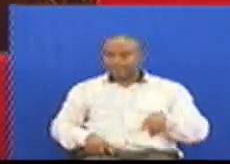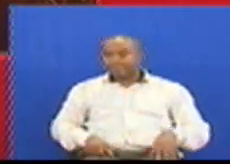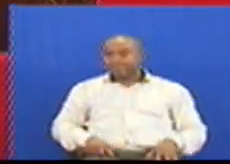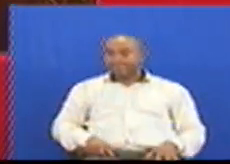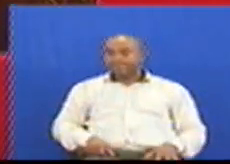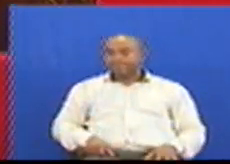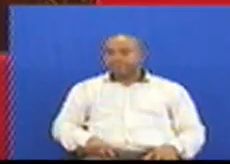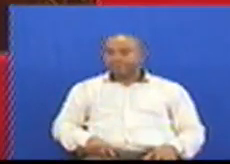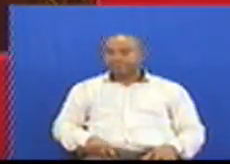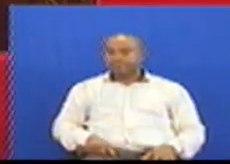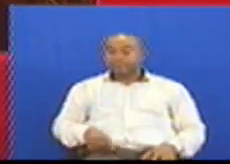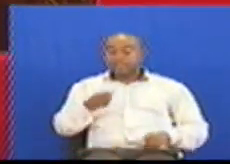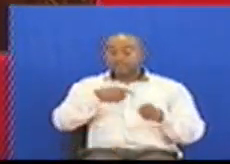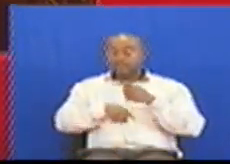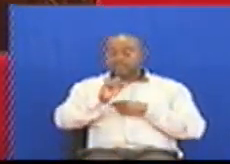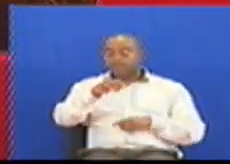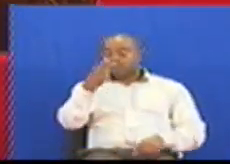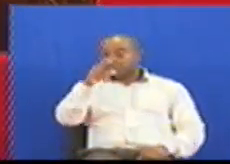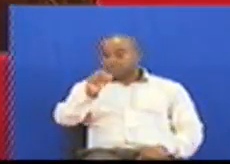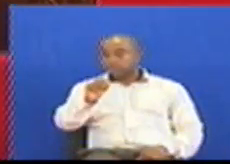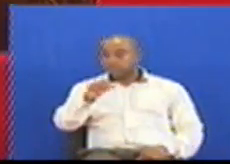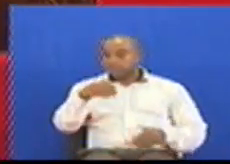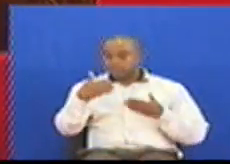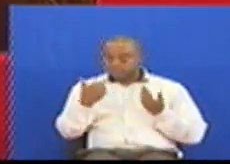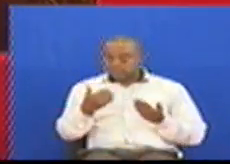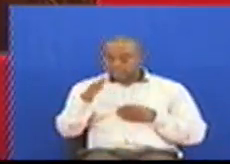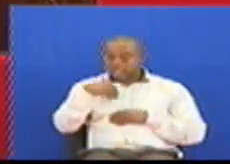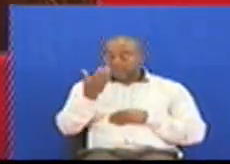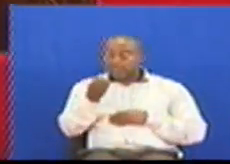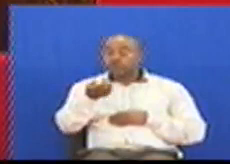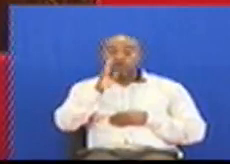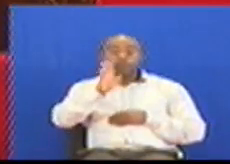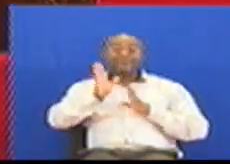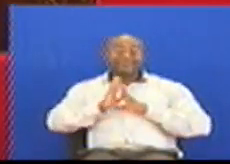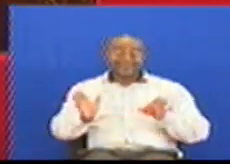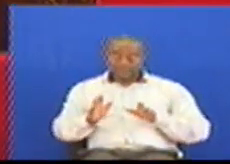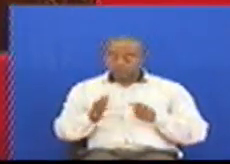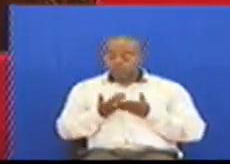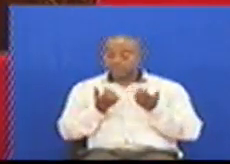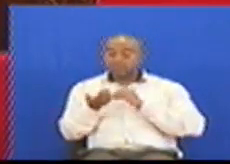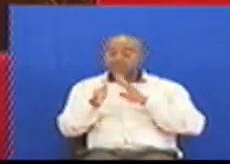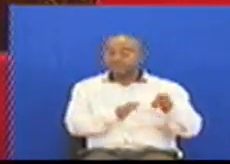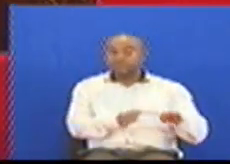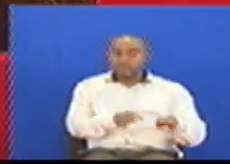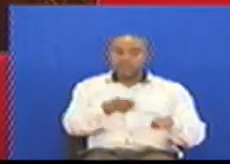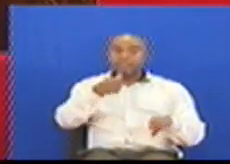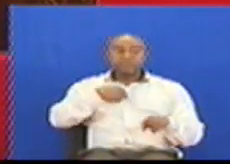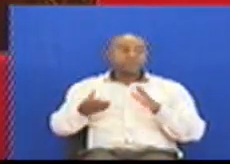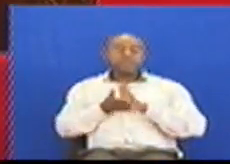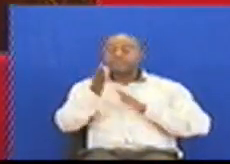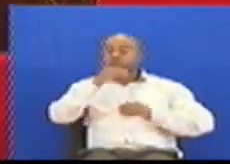kwa muda wa miaka 20. Kwa Mheshimiwa Naibu Spika, baada ya kutoa pole hizo, mimi nianze kuchangia kama